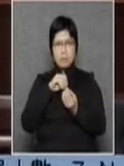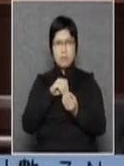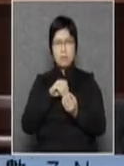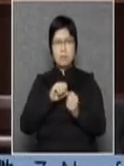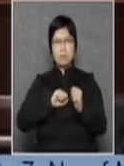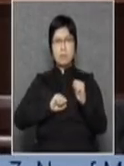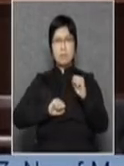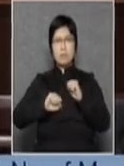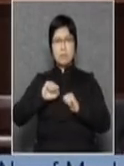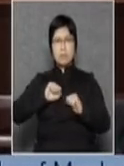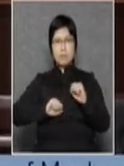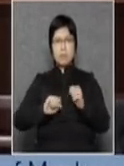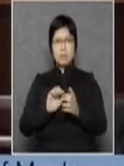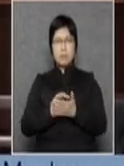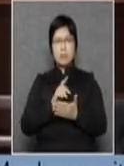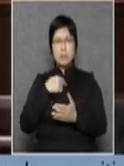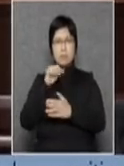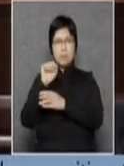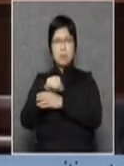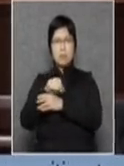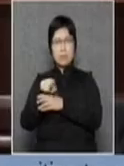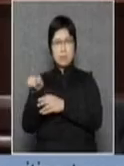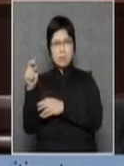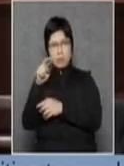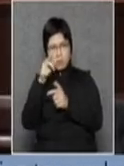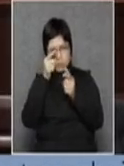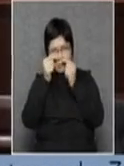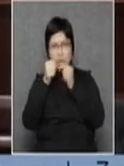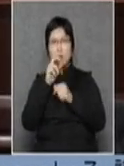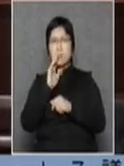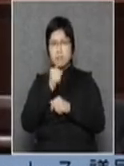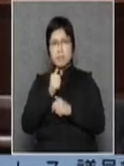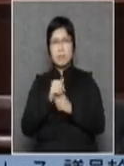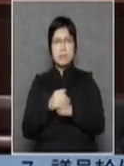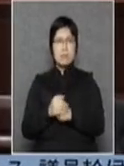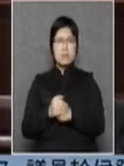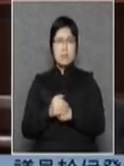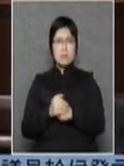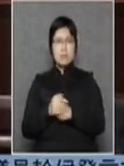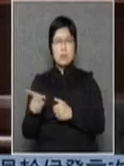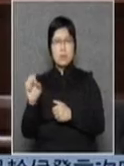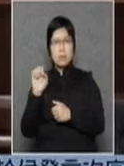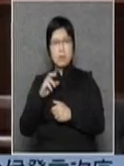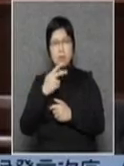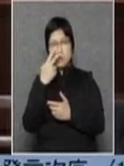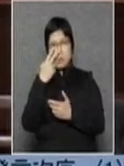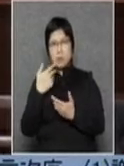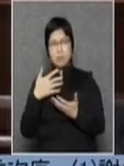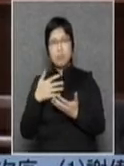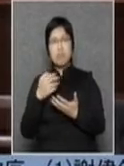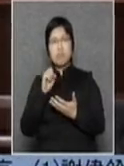度。咁當然我是同意他的觀察的，咁但係問題就係佢講完呢個悲天憫人嘅說話